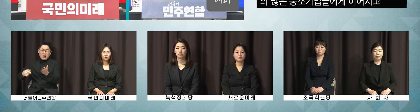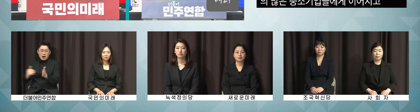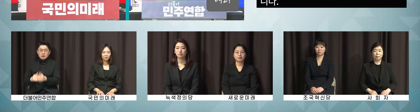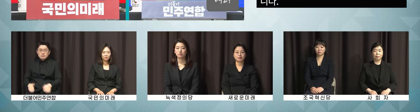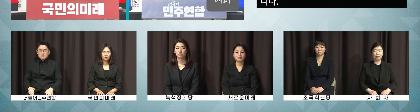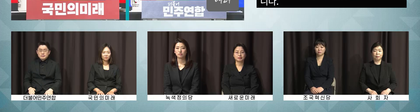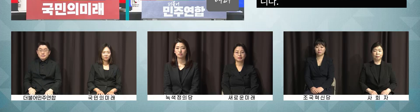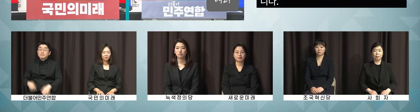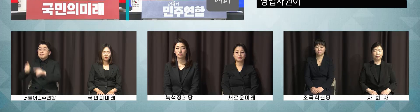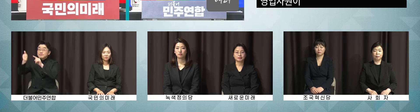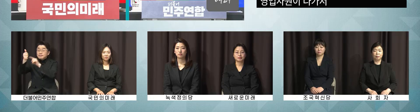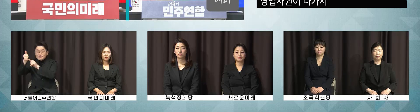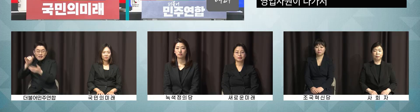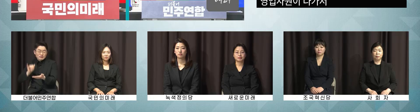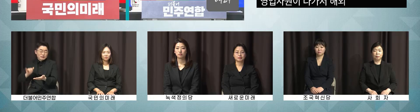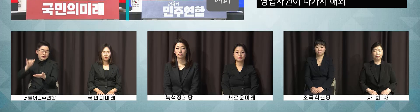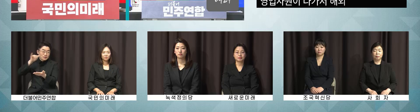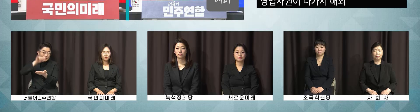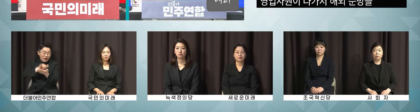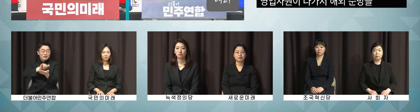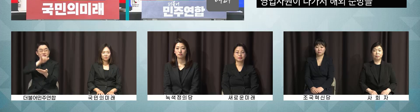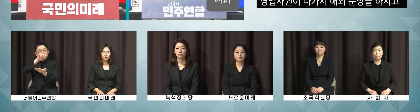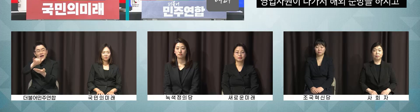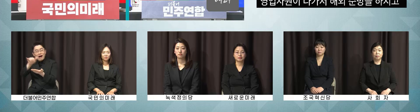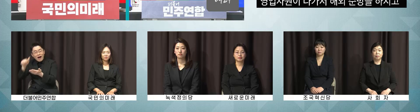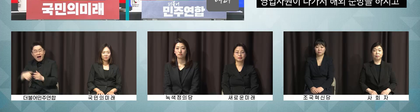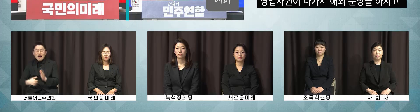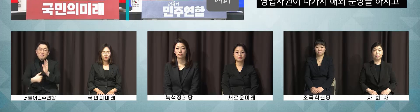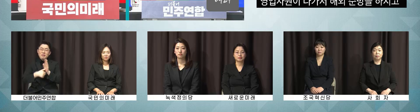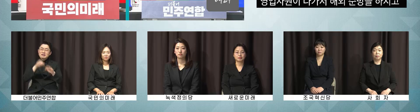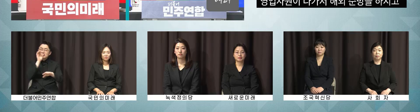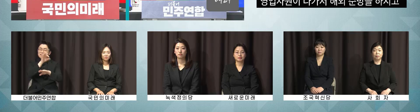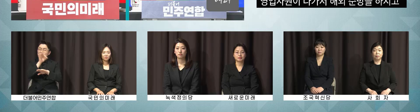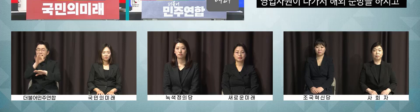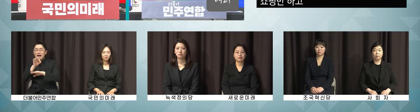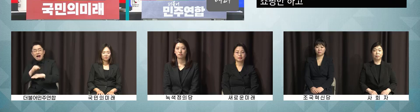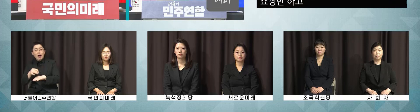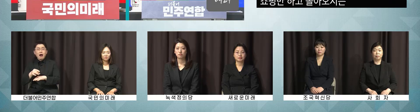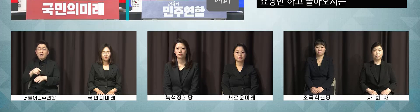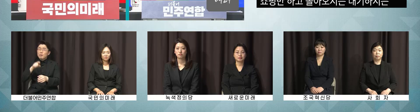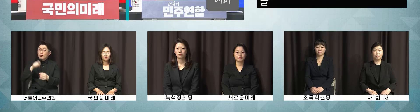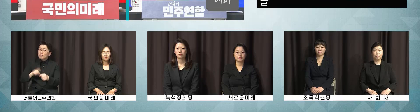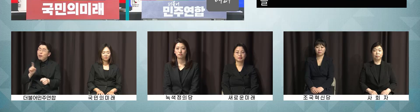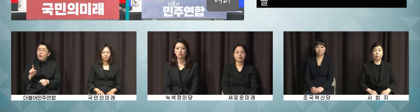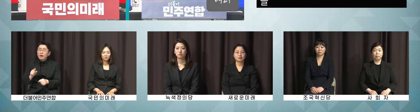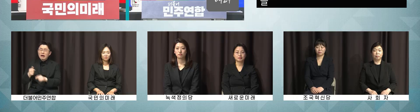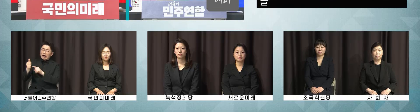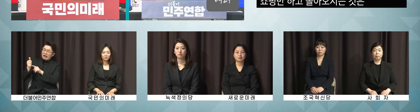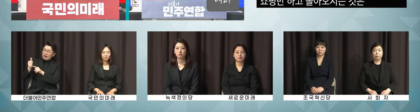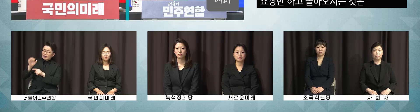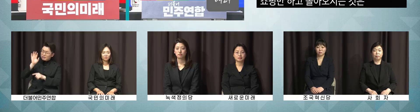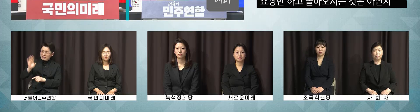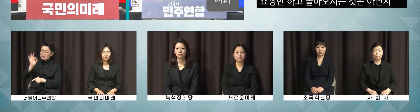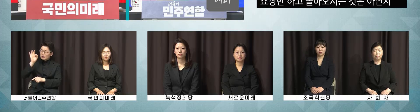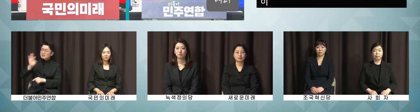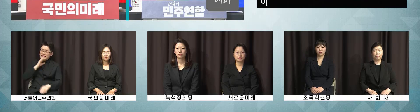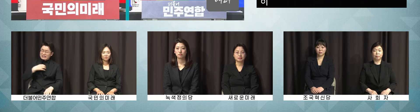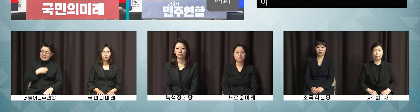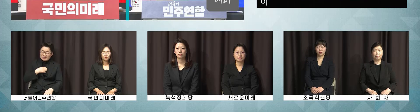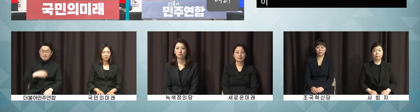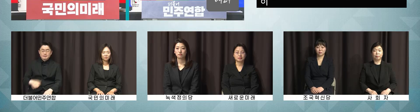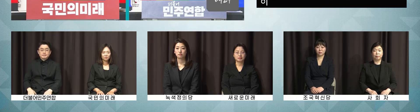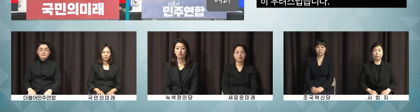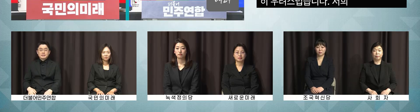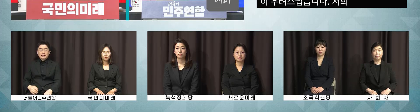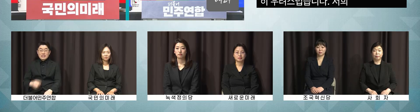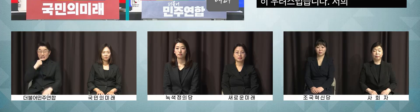영업사원이 나가서 해외 순방만 하시고 쇼핑만 하고 돌아오시는 것은 아닌지 심히 우려스럽습니다. 저희